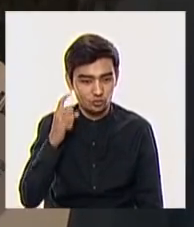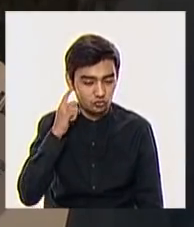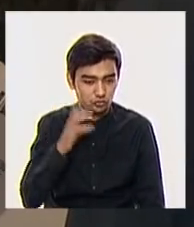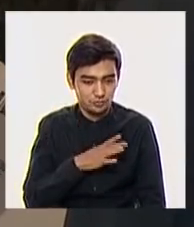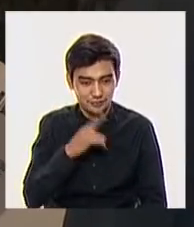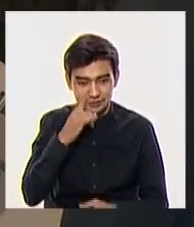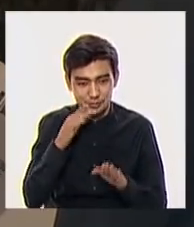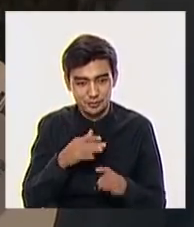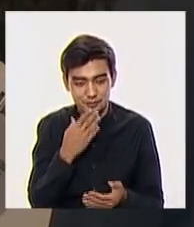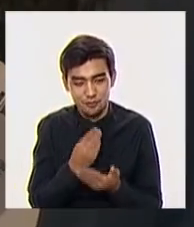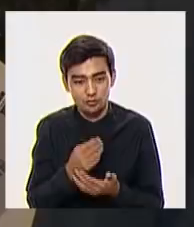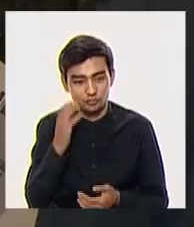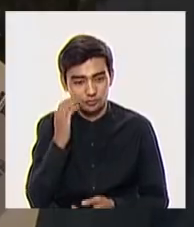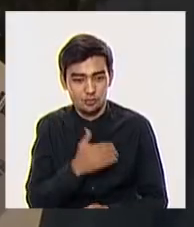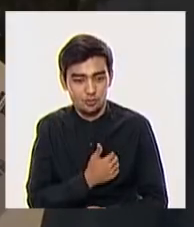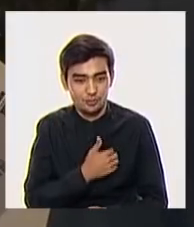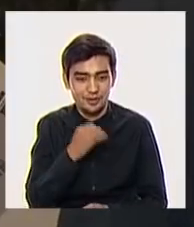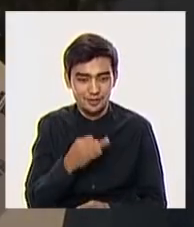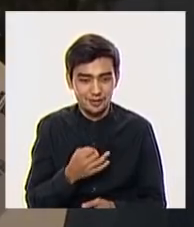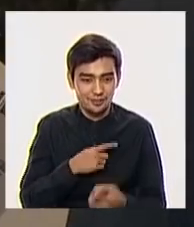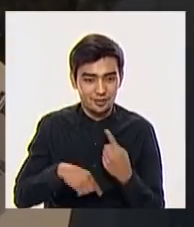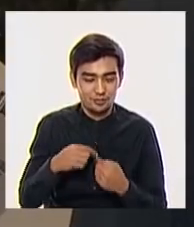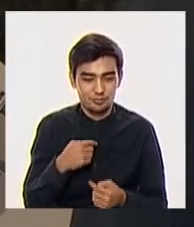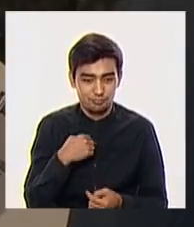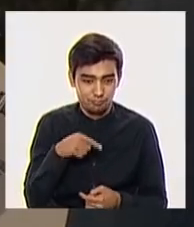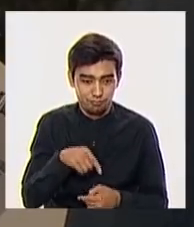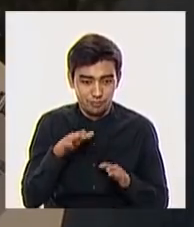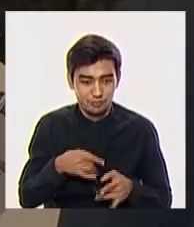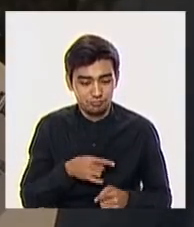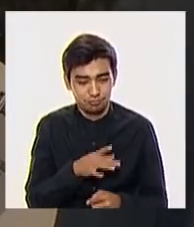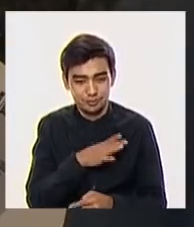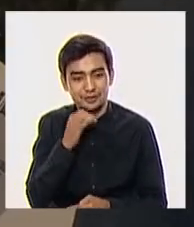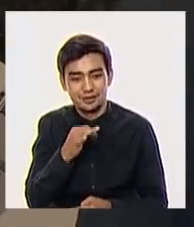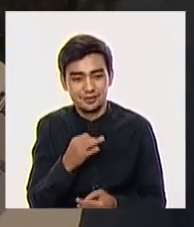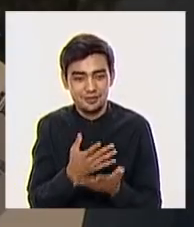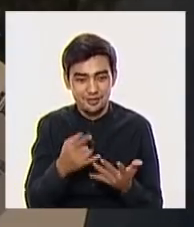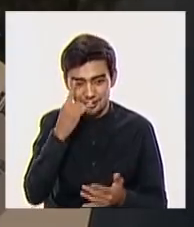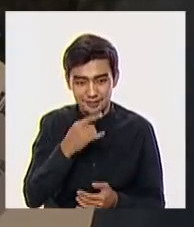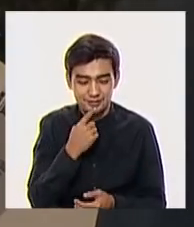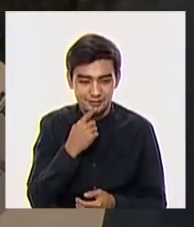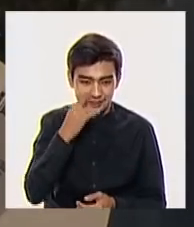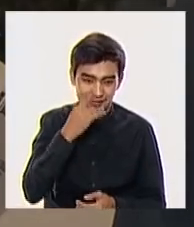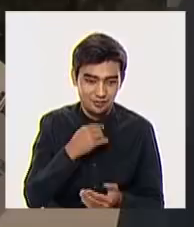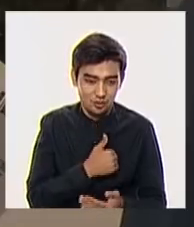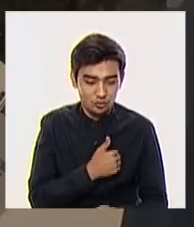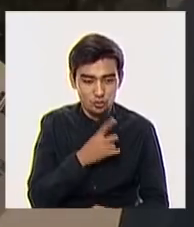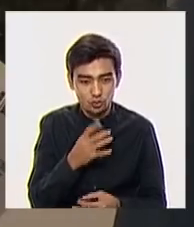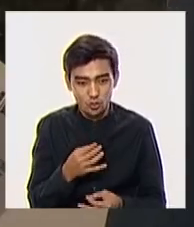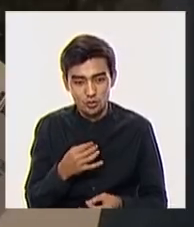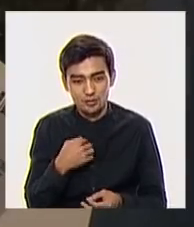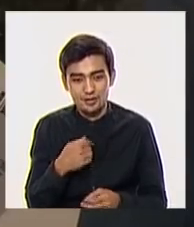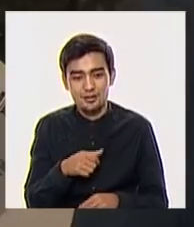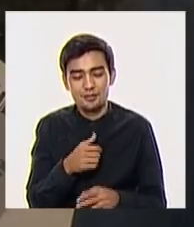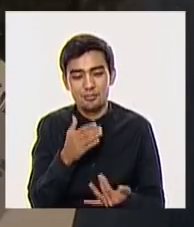Казахстане. Мені өз елім тыңдаса деймін, өйткені бұл менің туған жерім. Кейбір әндерді қазақша жазғым келеді. Дегенмен туындыларымның